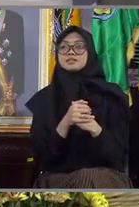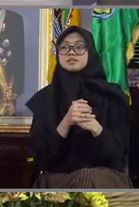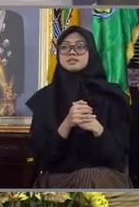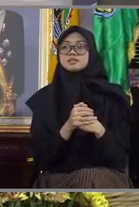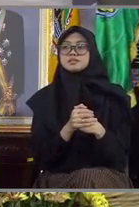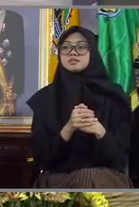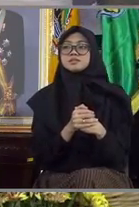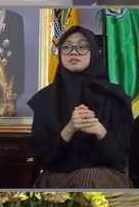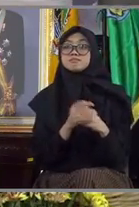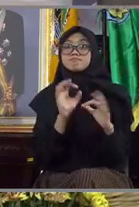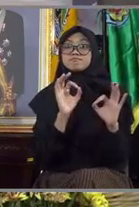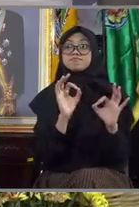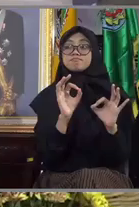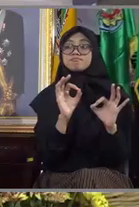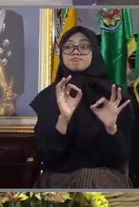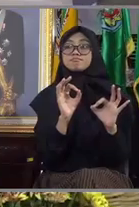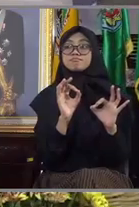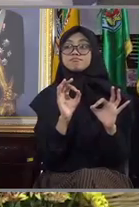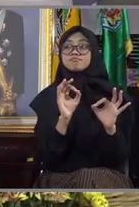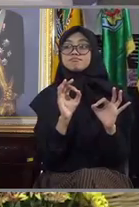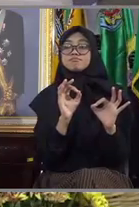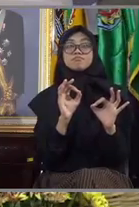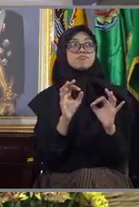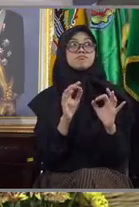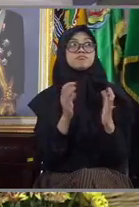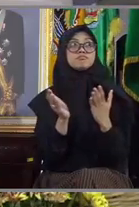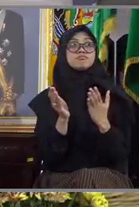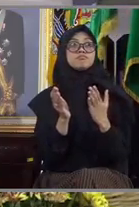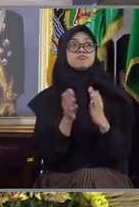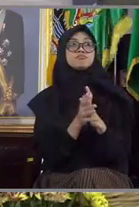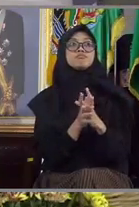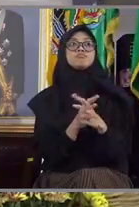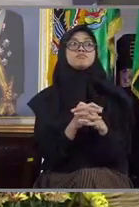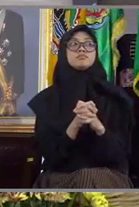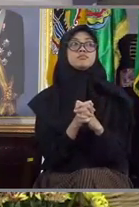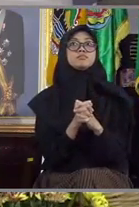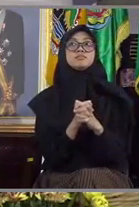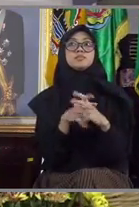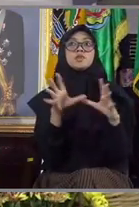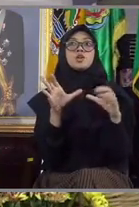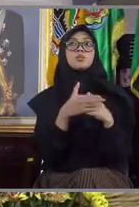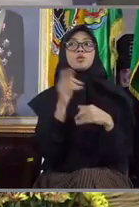lebih. Oke, Mbak berikutnya yang ya, dari forum wanita,